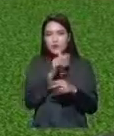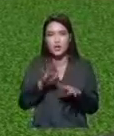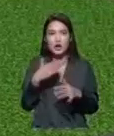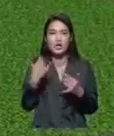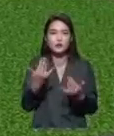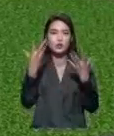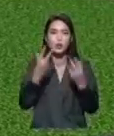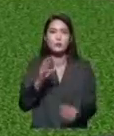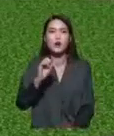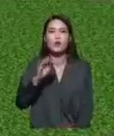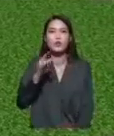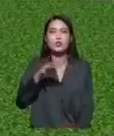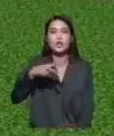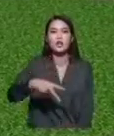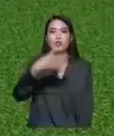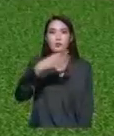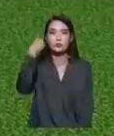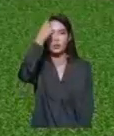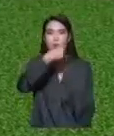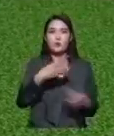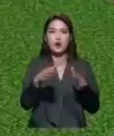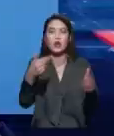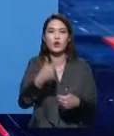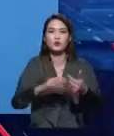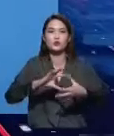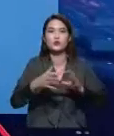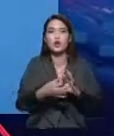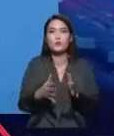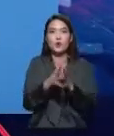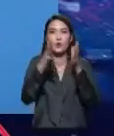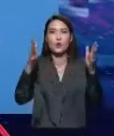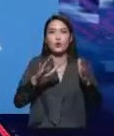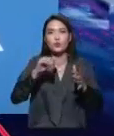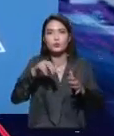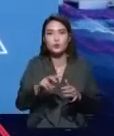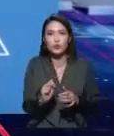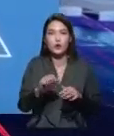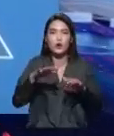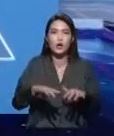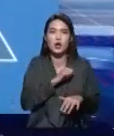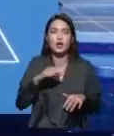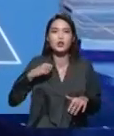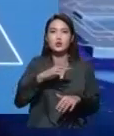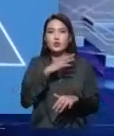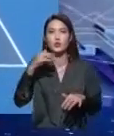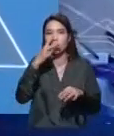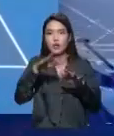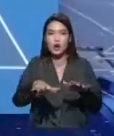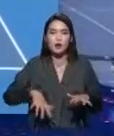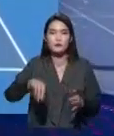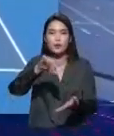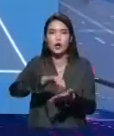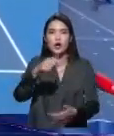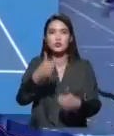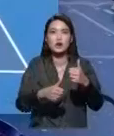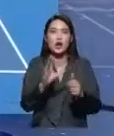Бұл жолда Аустралия 2024 ашық чемпионаты үлкен дулыға турнирлерінің ішіндегі ең көп көрермен қатысқан жарыс